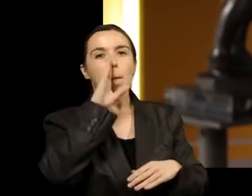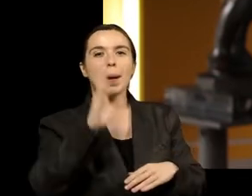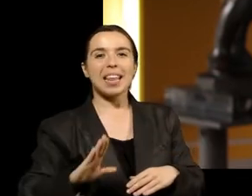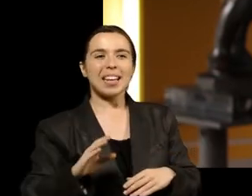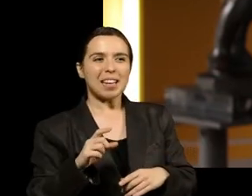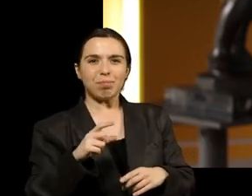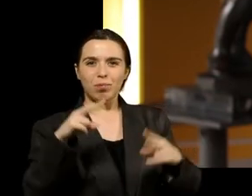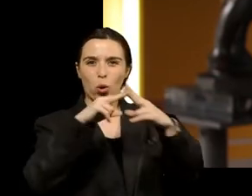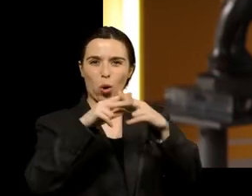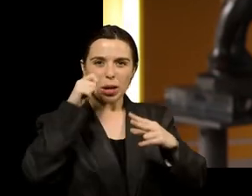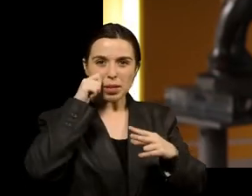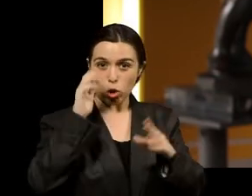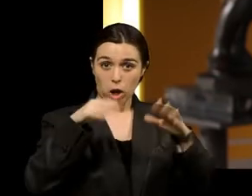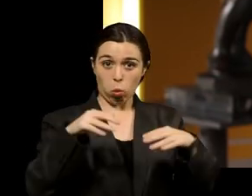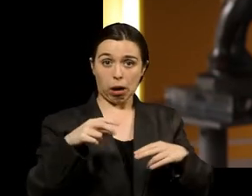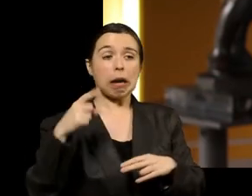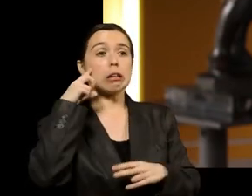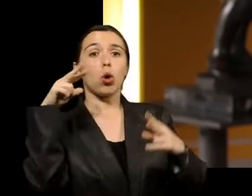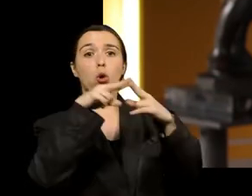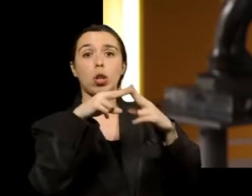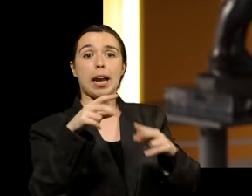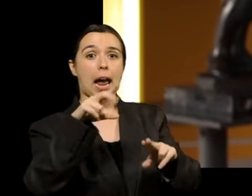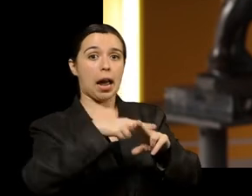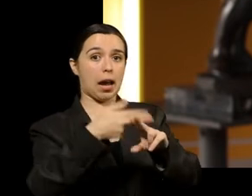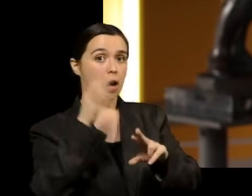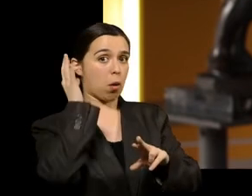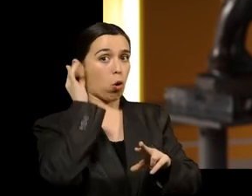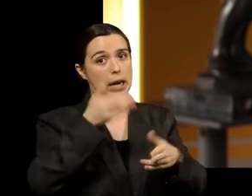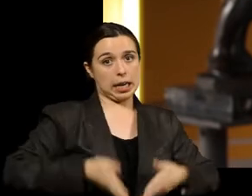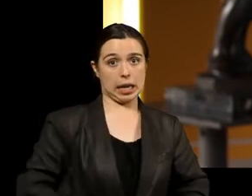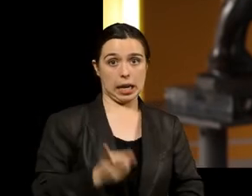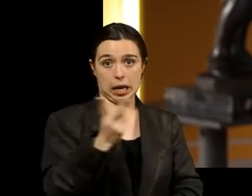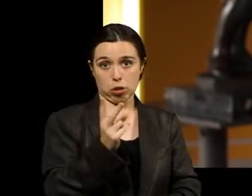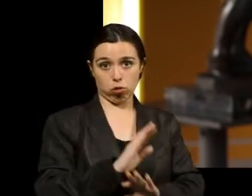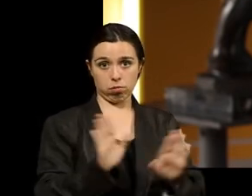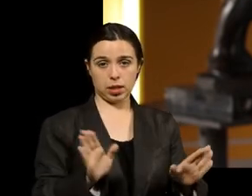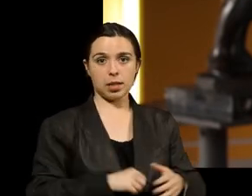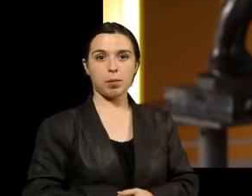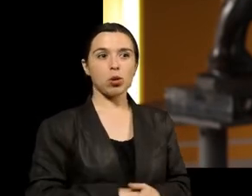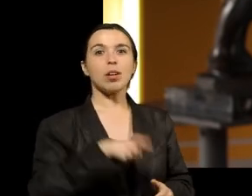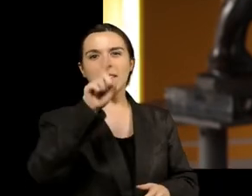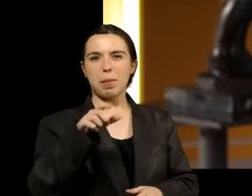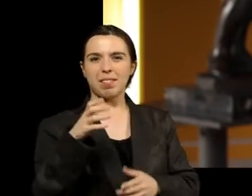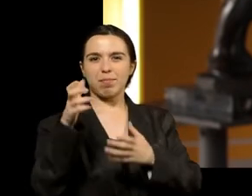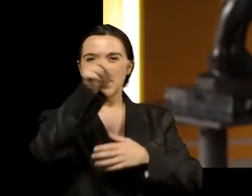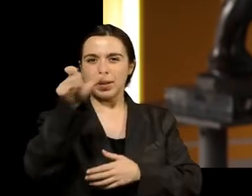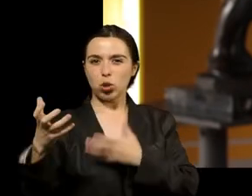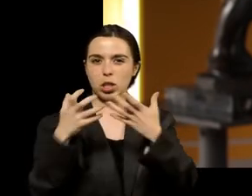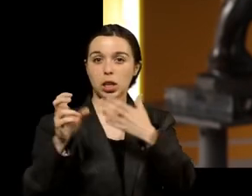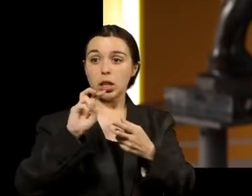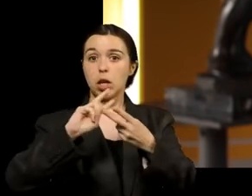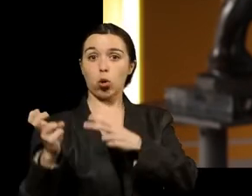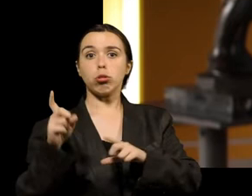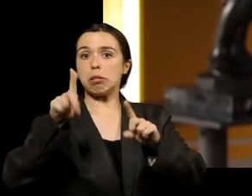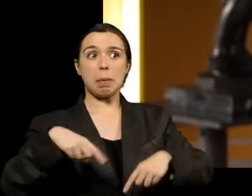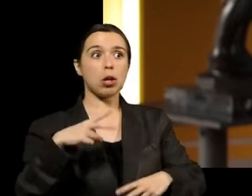Rosa. Igual com amb l'Abelló, segurament per això passa amb molts dels altres artistes que hi ha a la col·lecció de la Fundació Abelló, que van mantenir